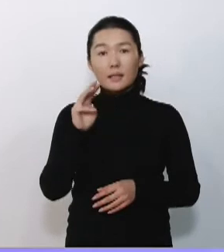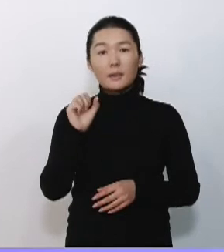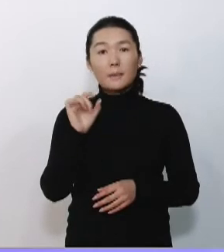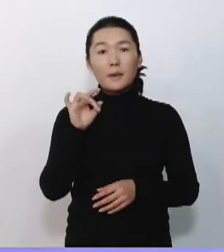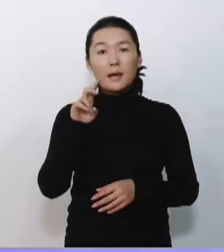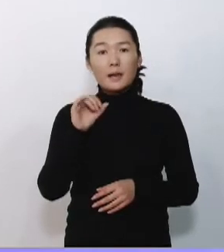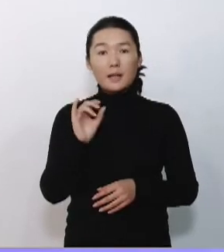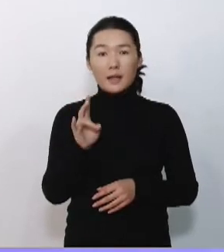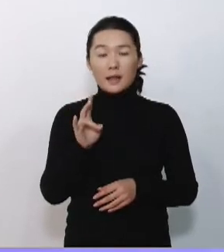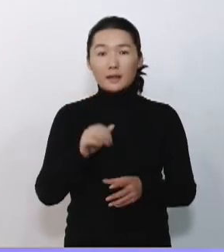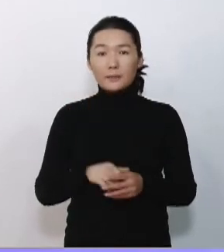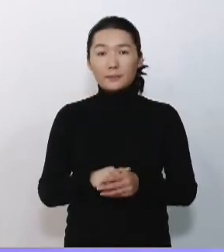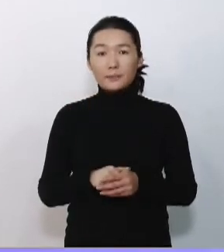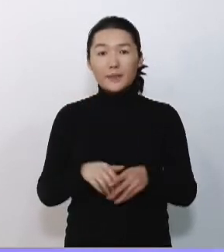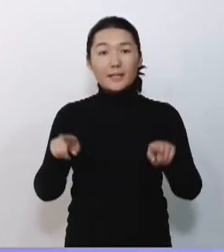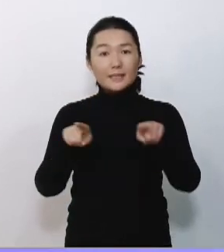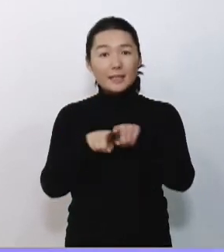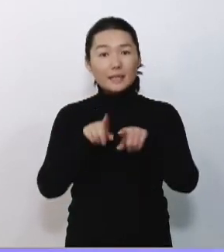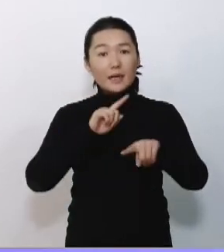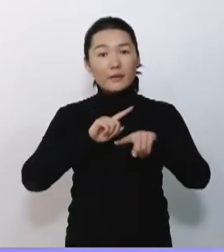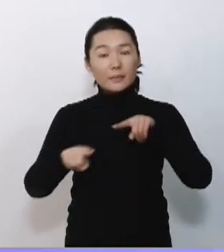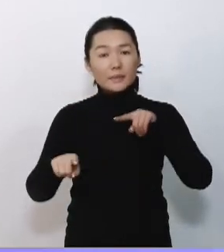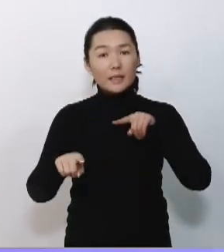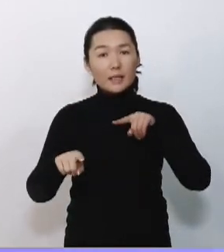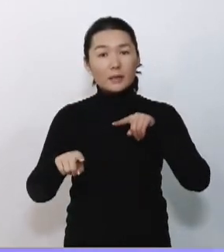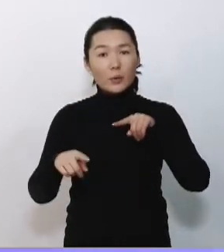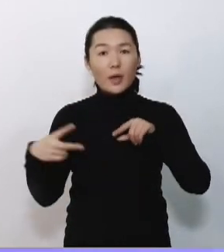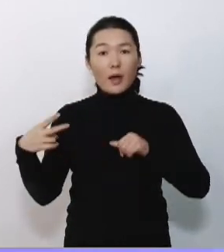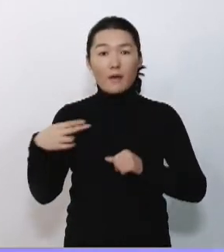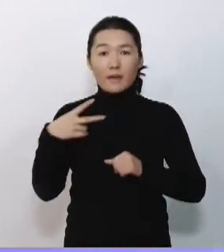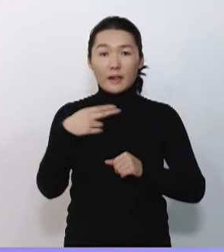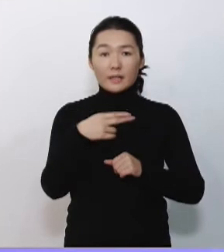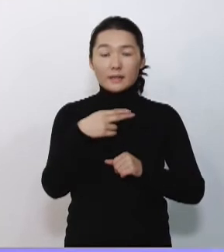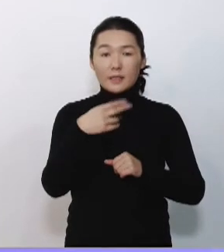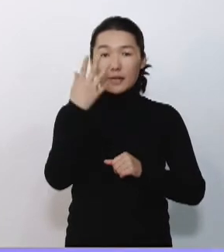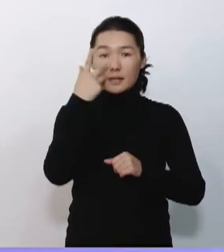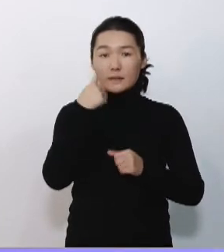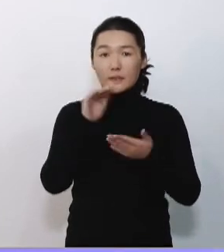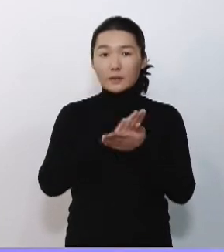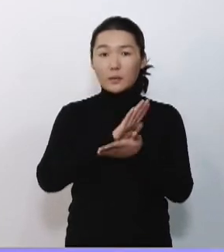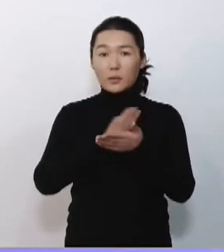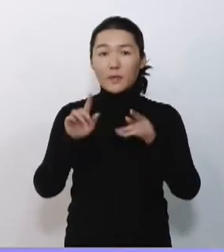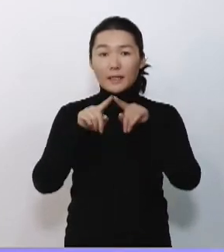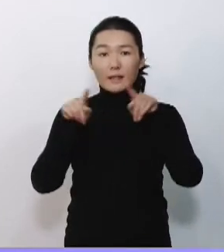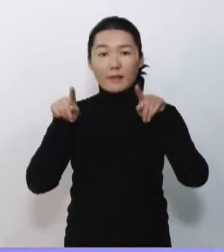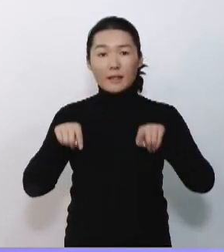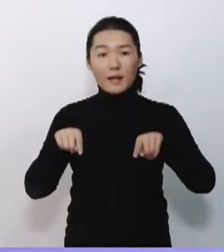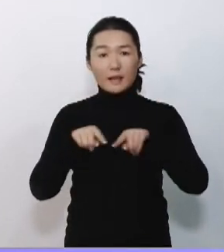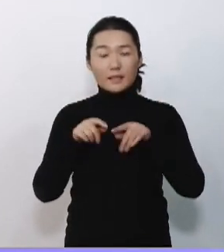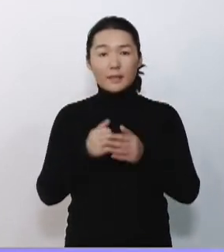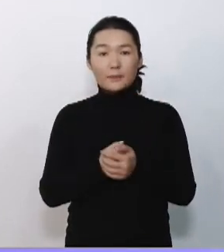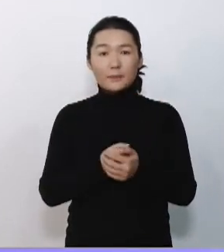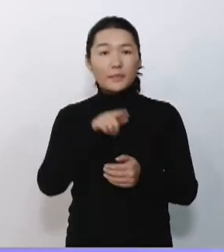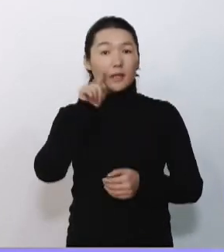Марлен с одинаковой быстротой вырезали из цветной бумаги квадратики